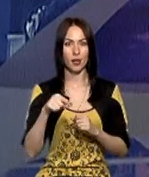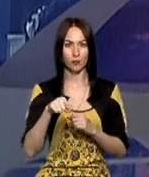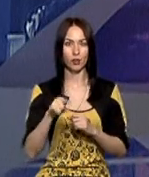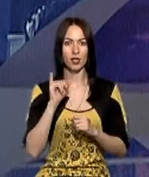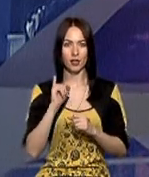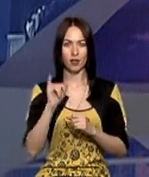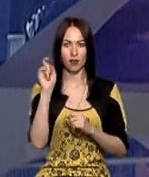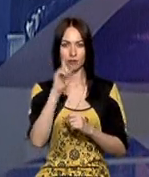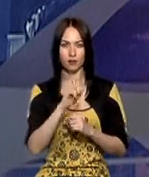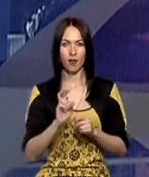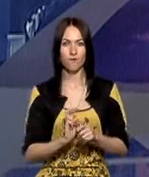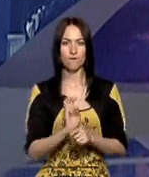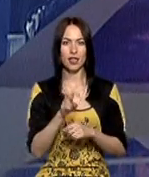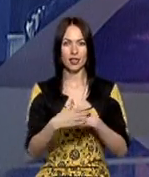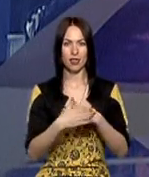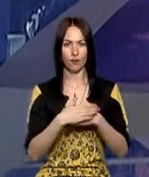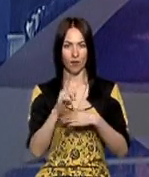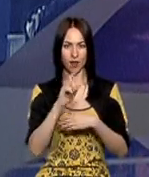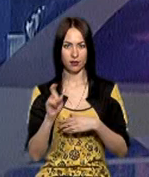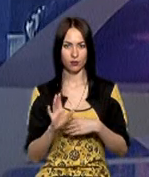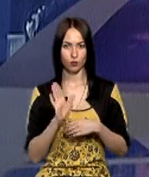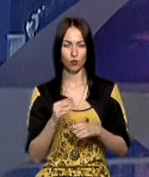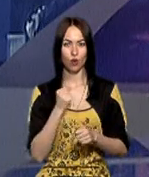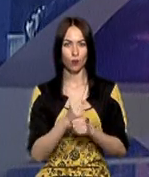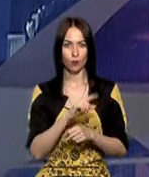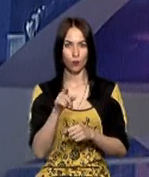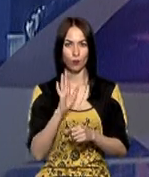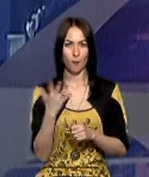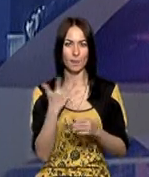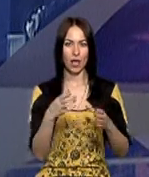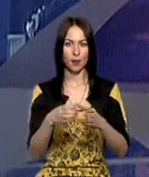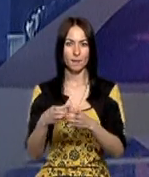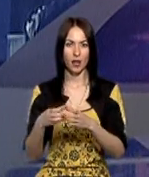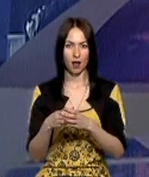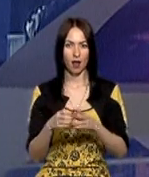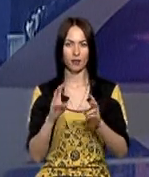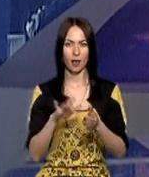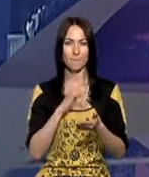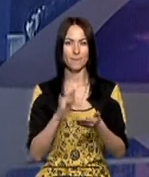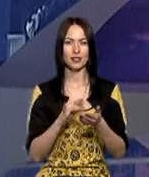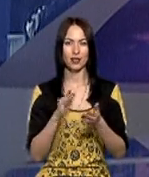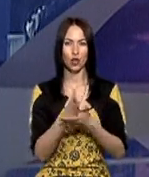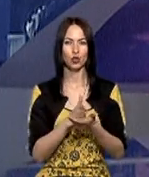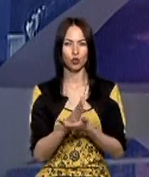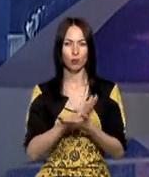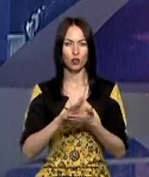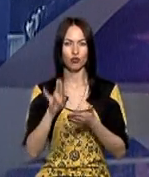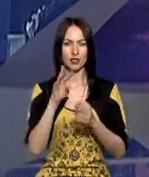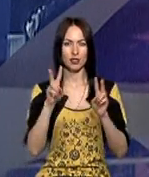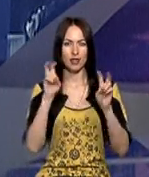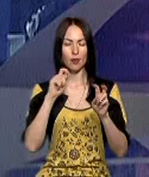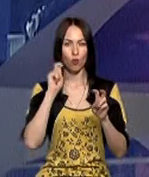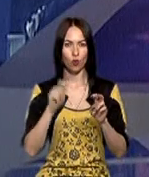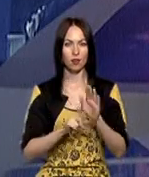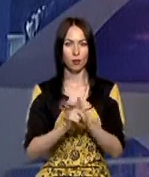та оприскуватимуть вхідні двері. Роботи виконують 5 бригад. Підрядник міська служба «Чистий дім Україна» почали сьогодні